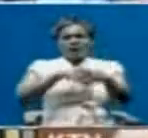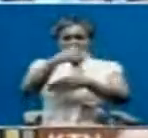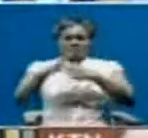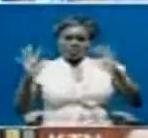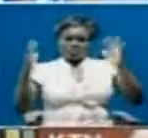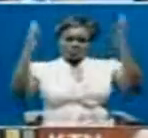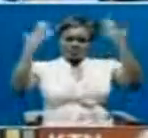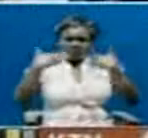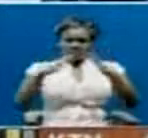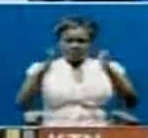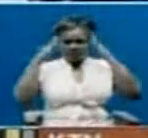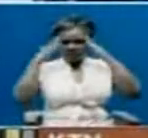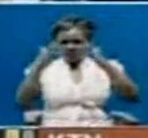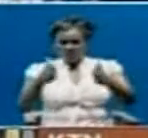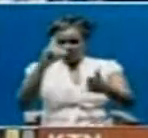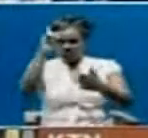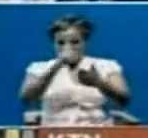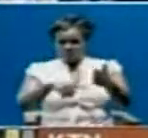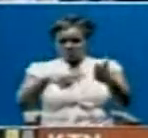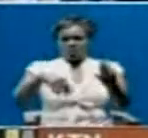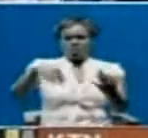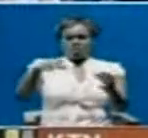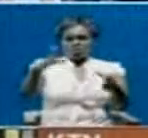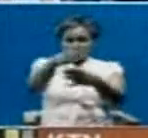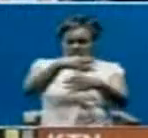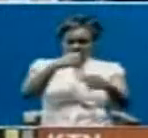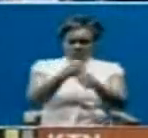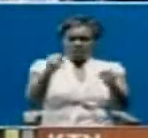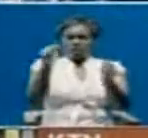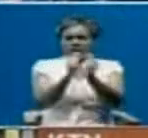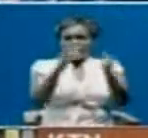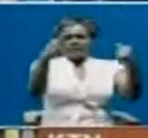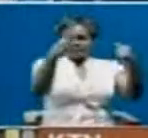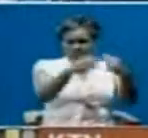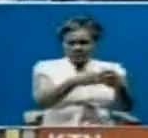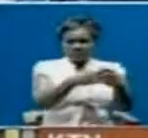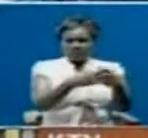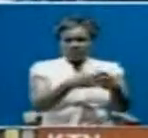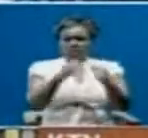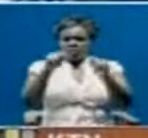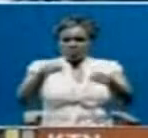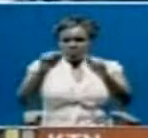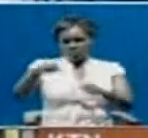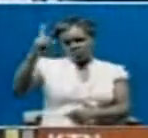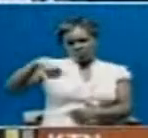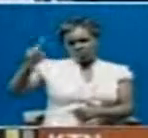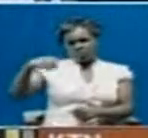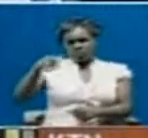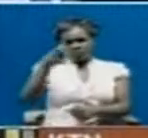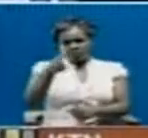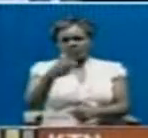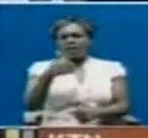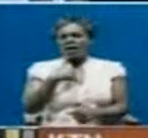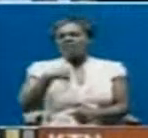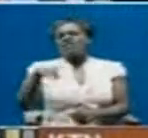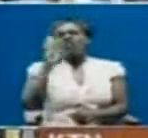shamra hizi, macho yote ni kwa ligi kuu na shirikisho, huko na iwapo swala la timu 18 litazaa matunda ama ni heka ya zabunwasi